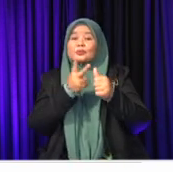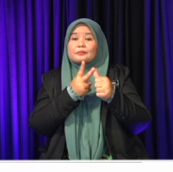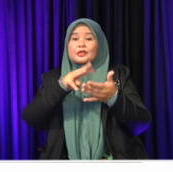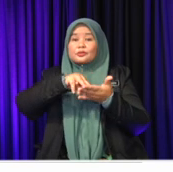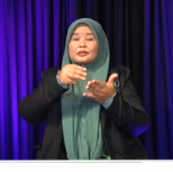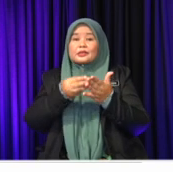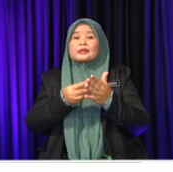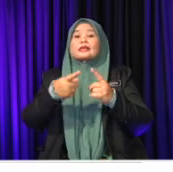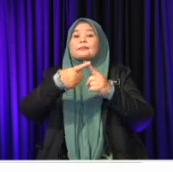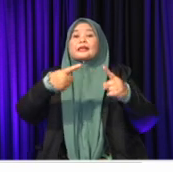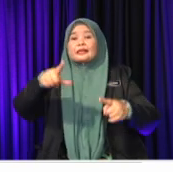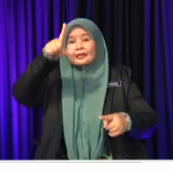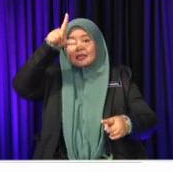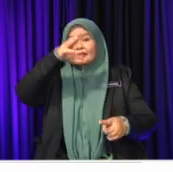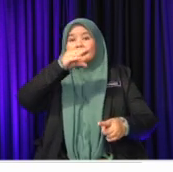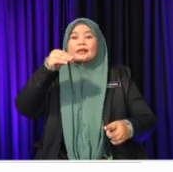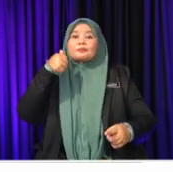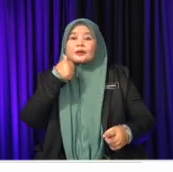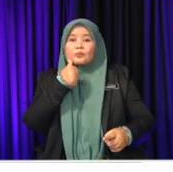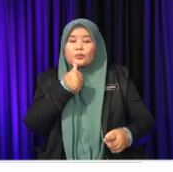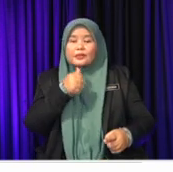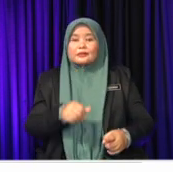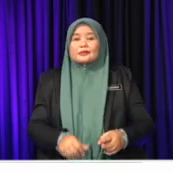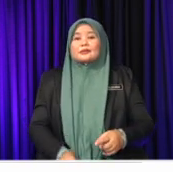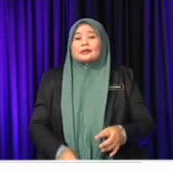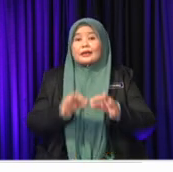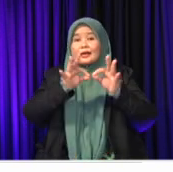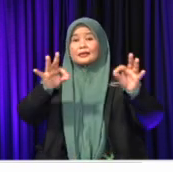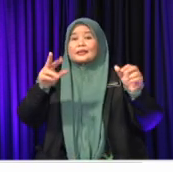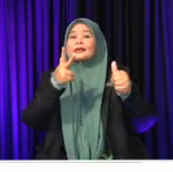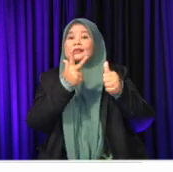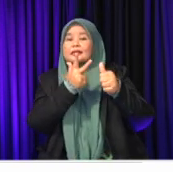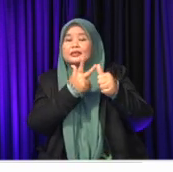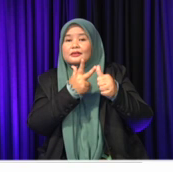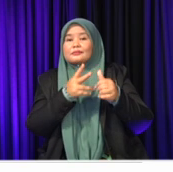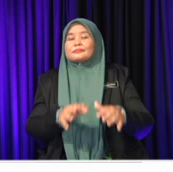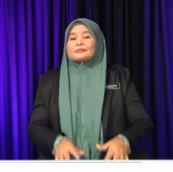daripada lelaki dan perempuan kalimat yang ketiga